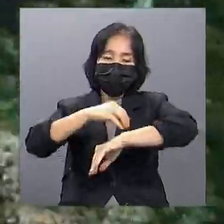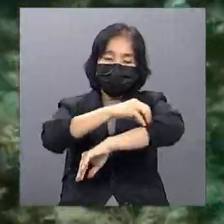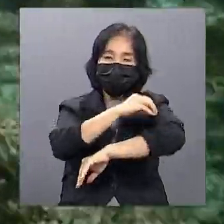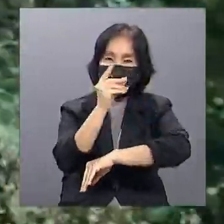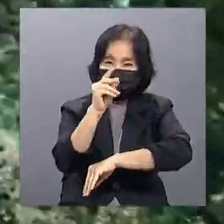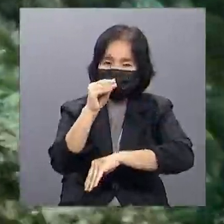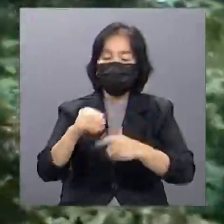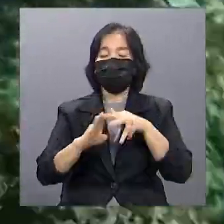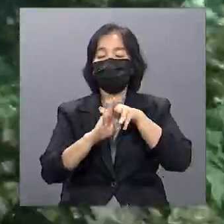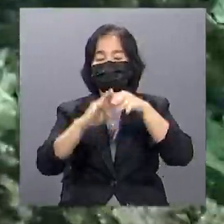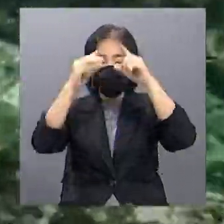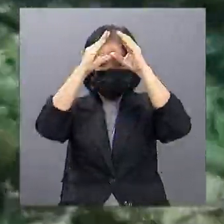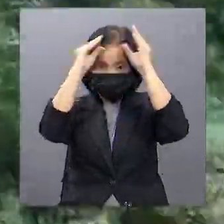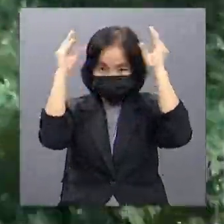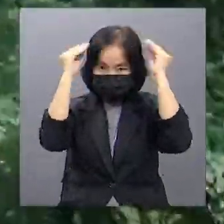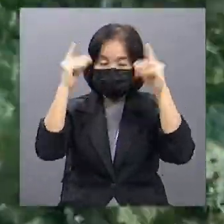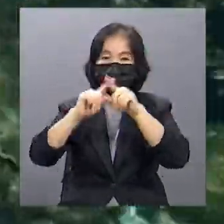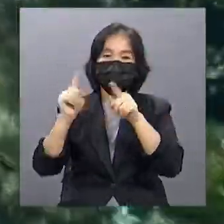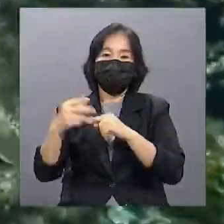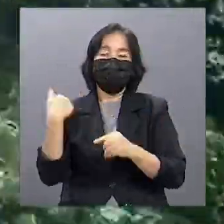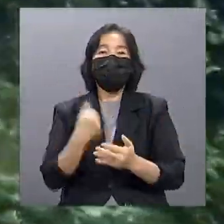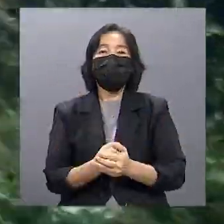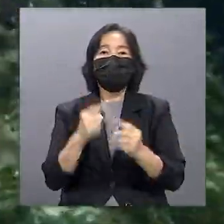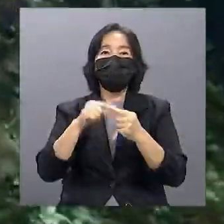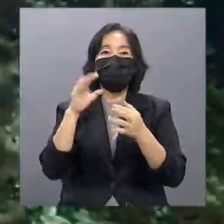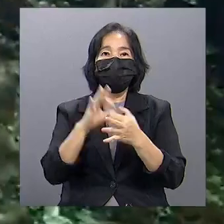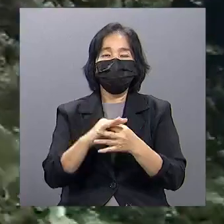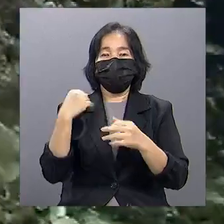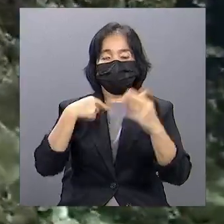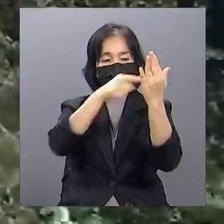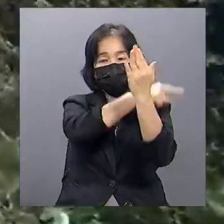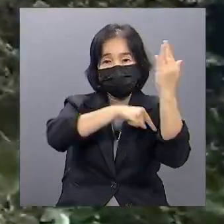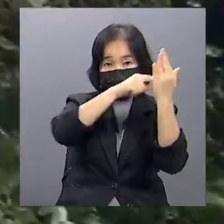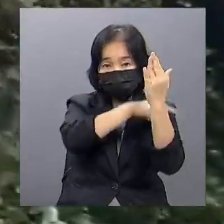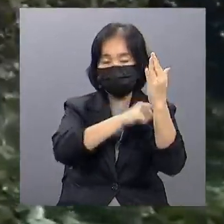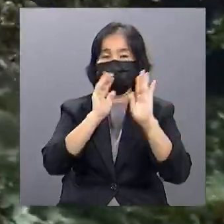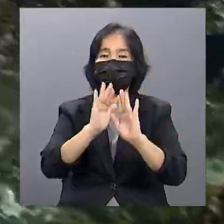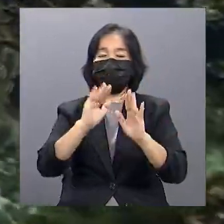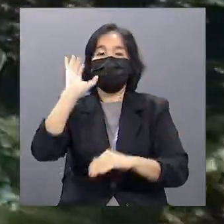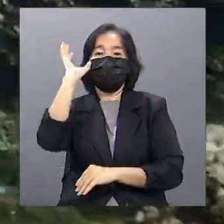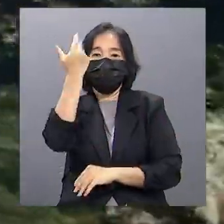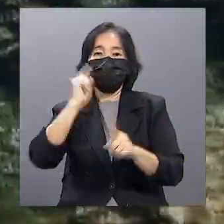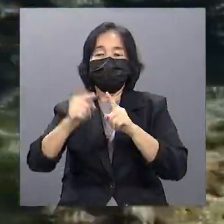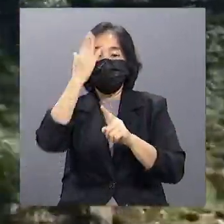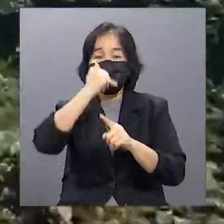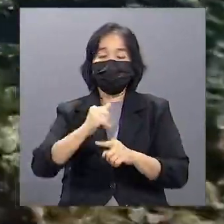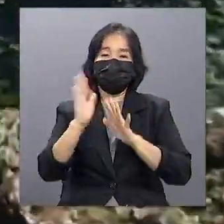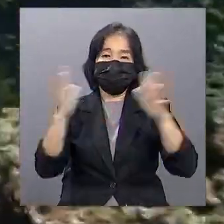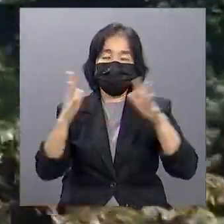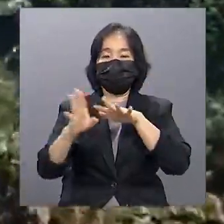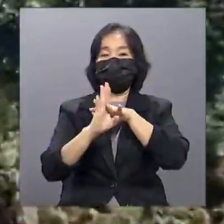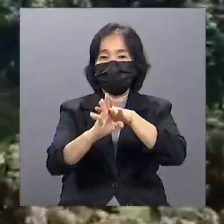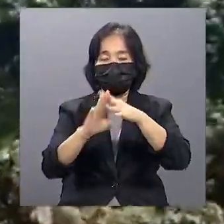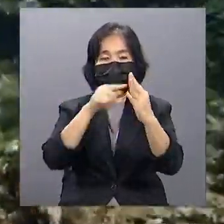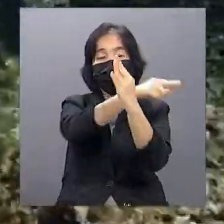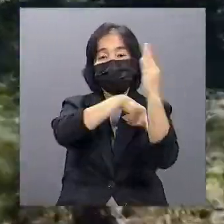ครองทางทะเลต่างๆรวมทั้งเรื่องของเขตอันดามันมรดกโลกซึ่งก็เป็นแหล่งอาศัยของฉลามจำนวนมากนะครับและสุดท้ายก็คือเรื่องของ